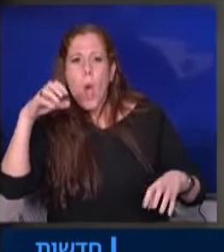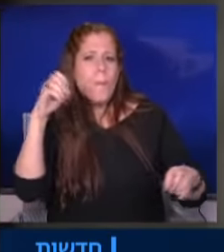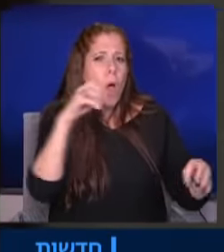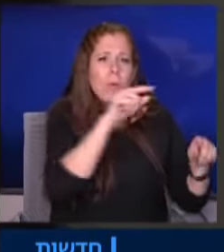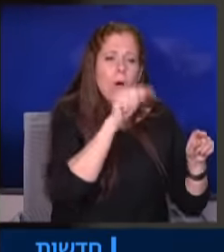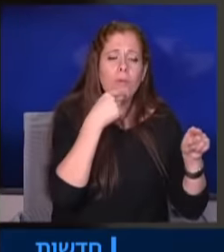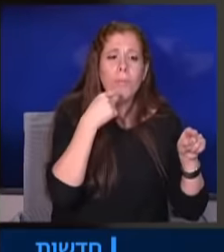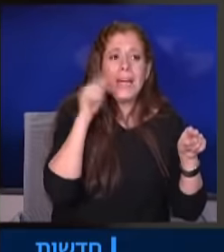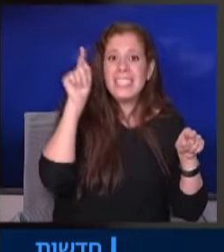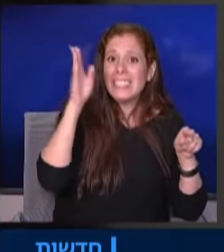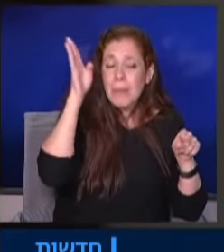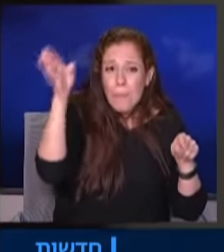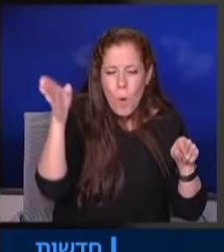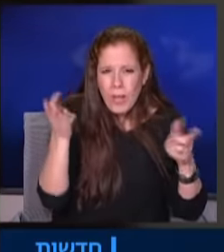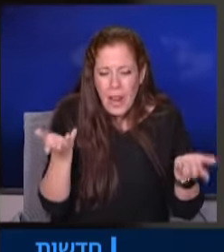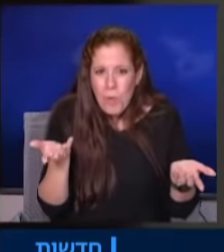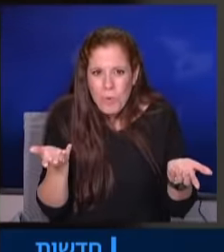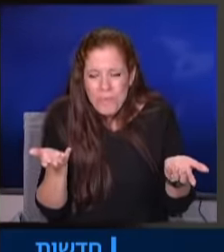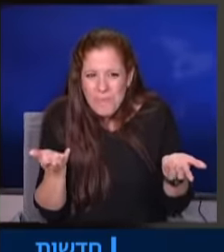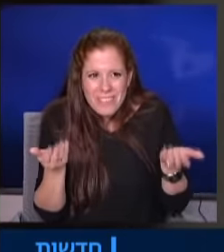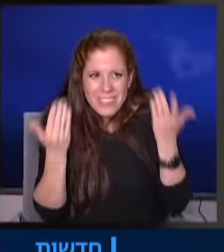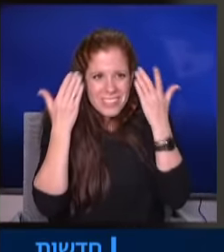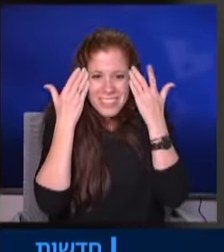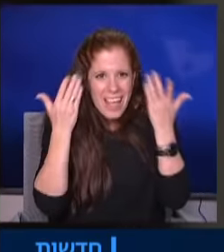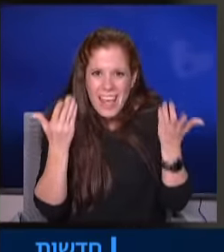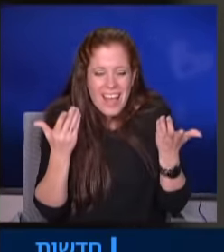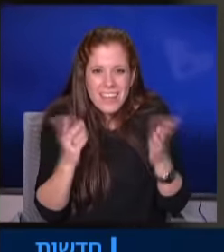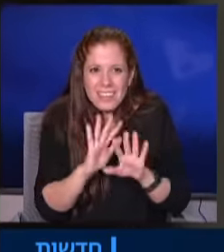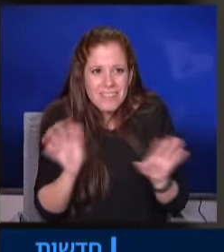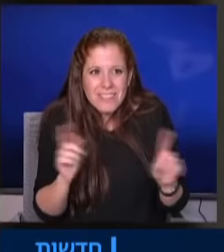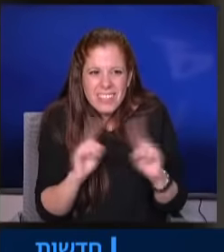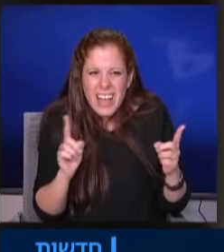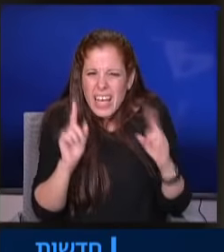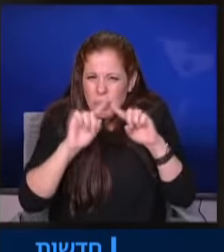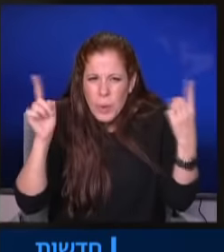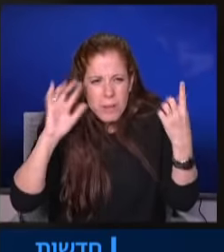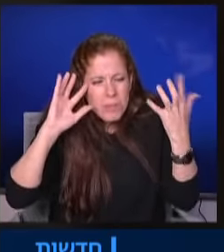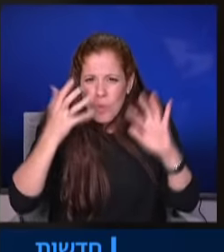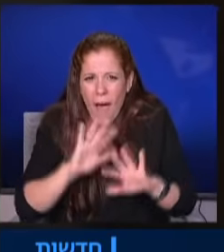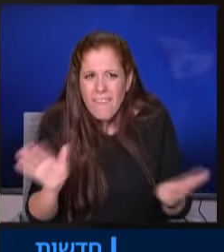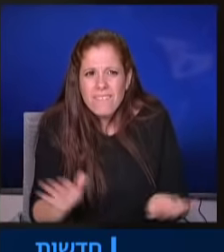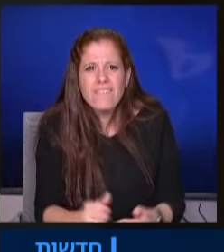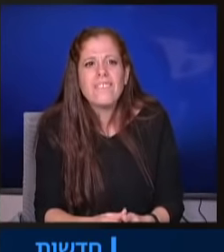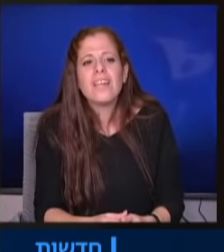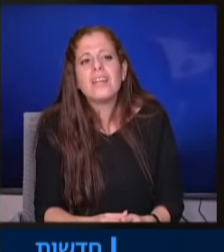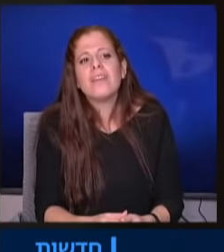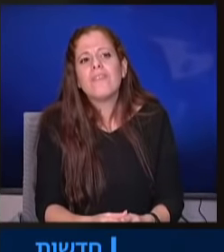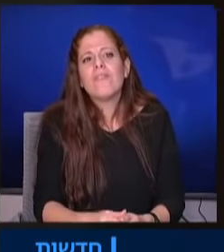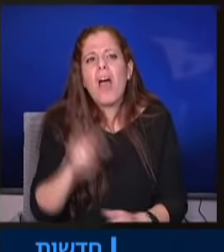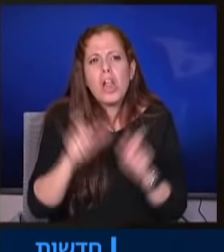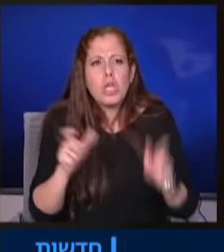בני אור זה רק ישר, ואתה יודע מה כזה? קטע זוי, קטע מטורף. ובאים,